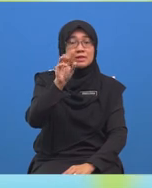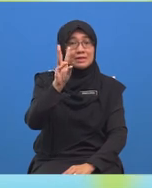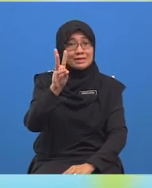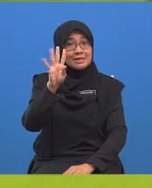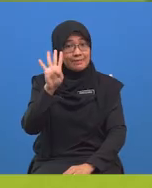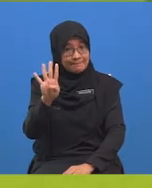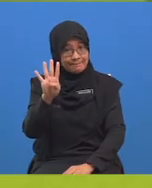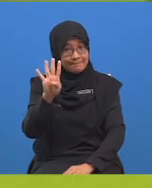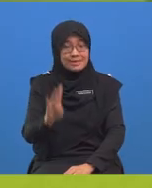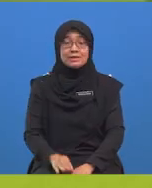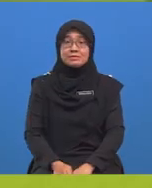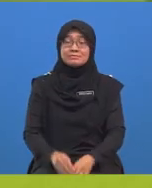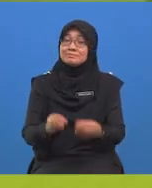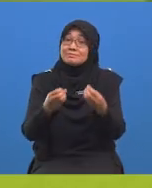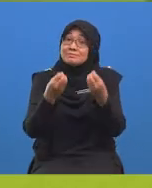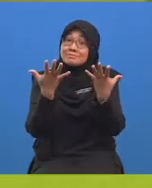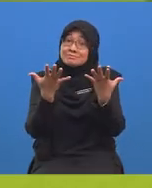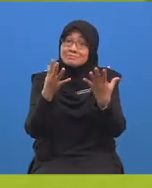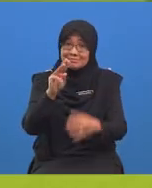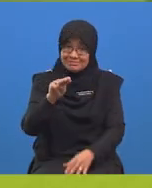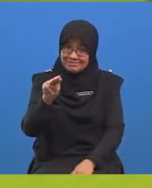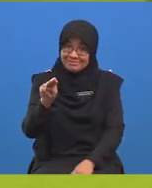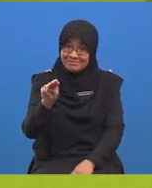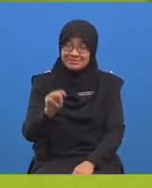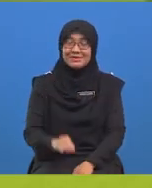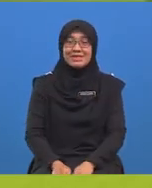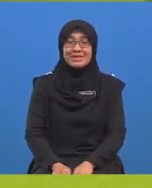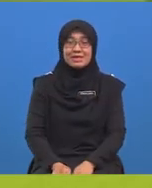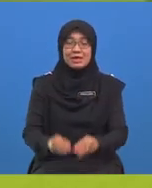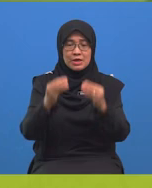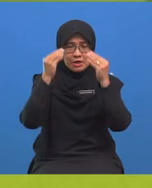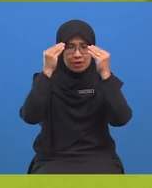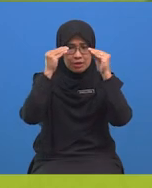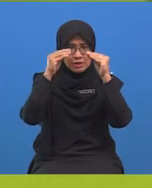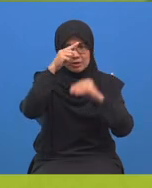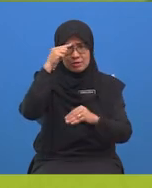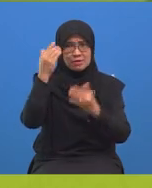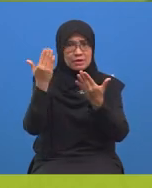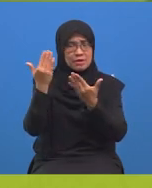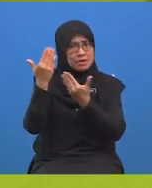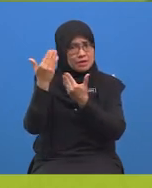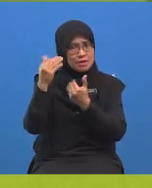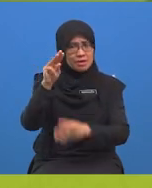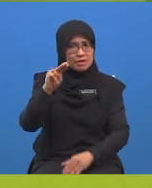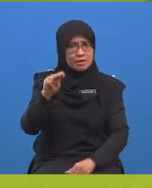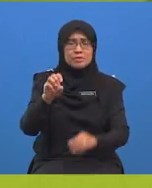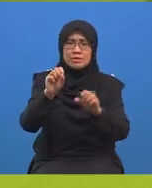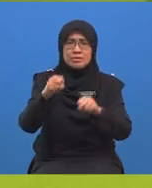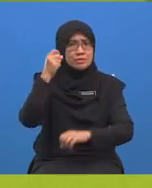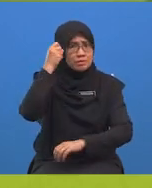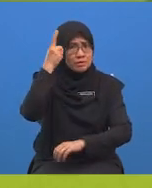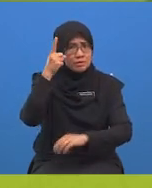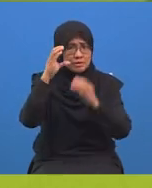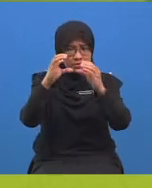0.64. Bagaimana murid-murid? Cikgu harap murid-murid dapat memahami cara penggunaan petak 100